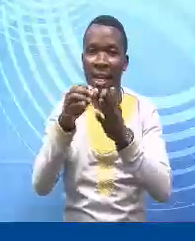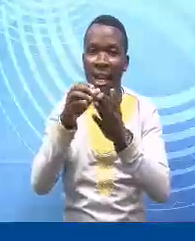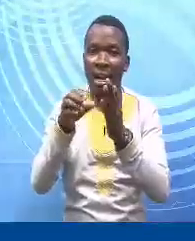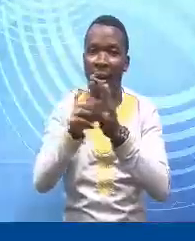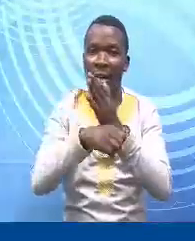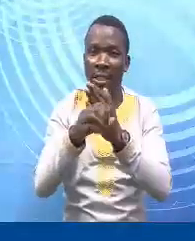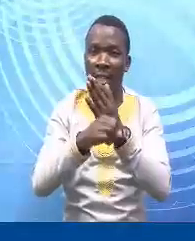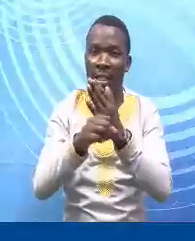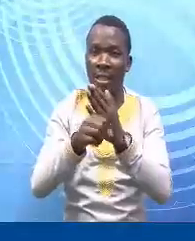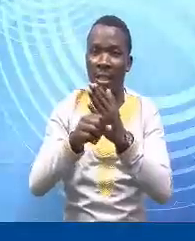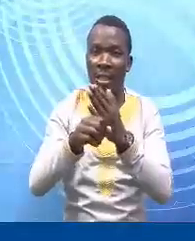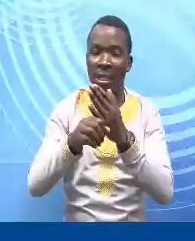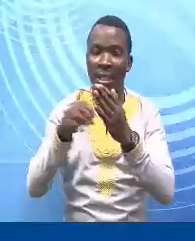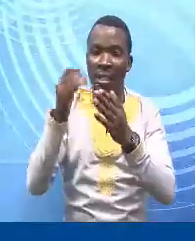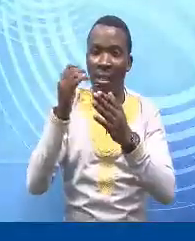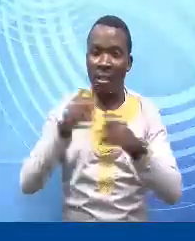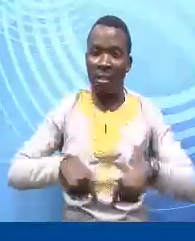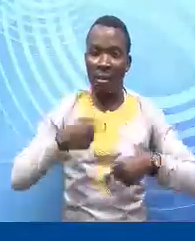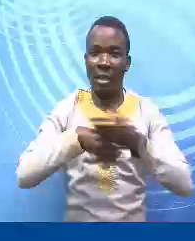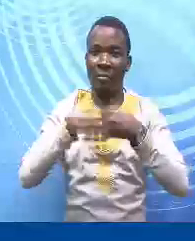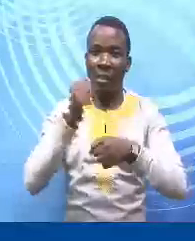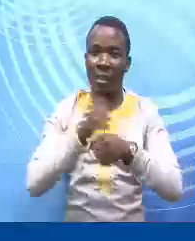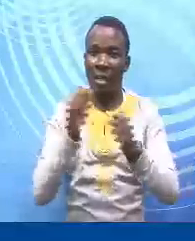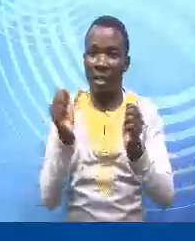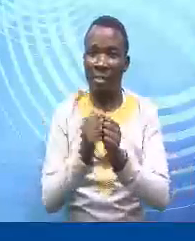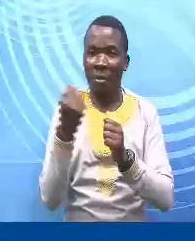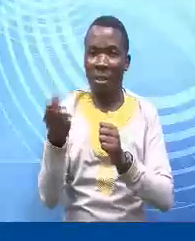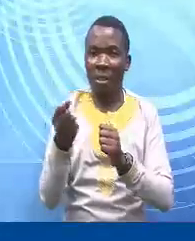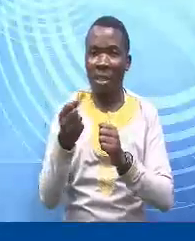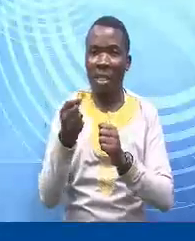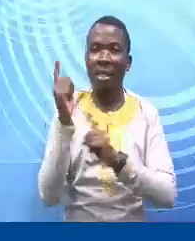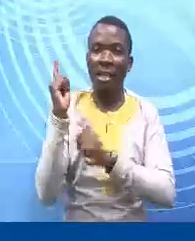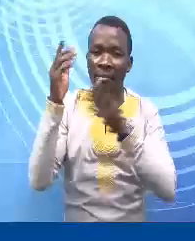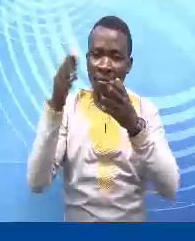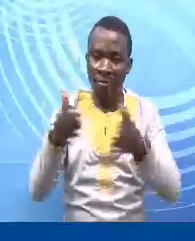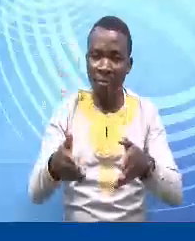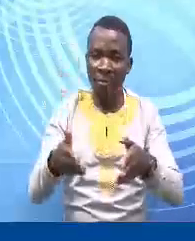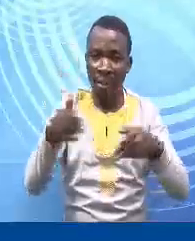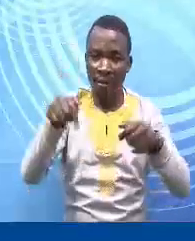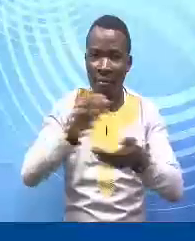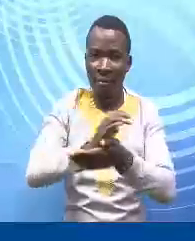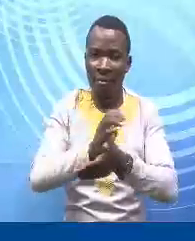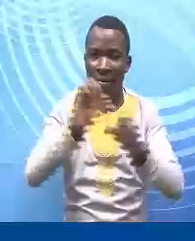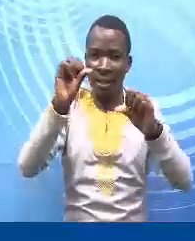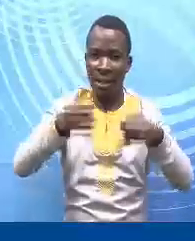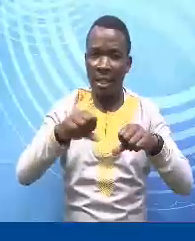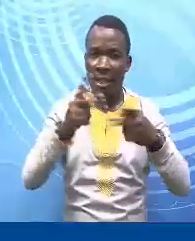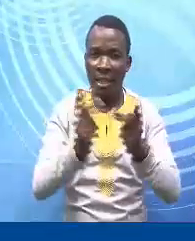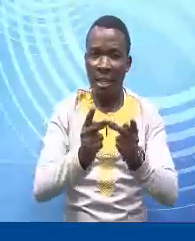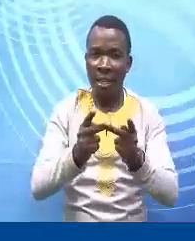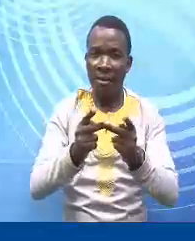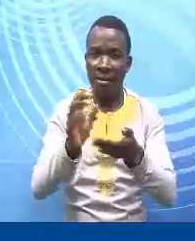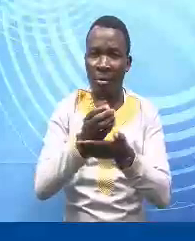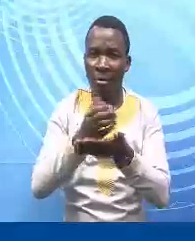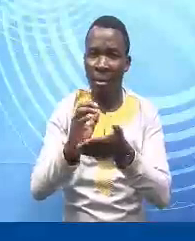15 tewe niye muntu wenyine baza biyenza abanyarwanda hano mu Gasata ububari bwose bwari bufunguye ariko